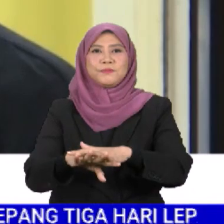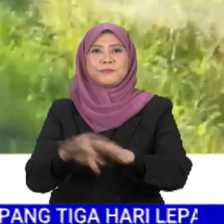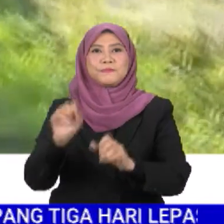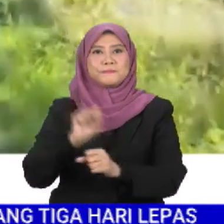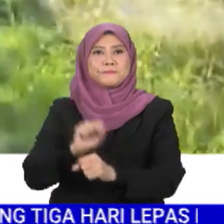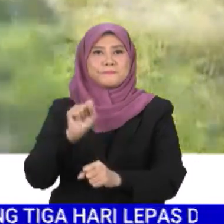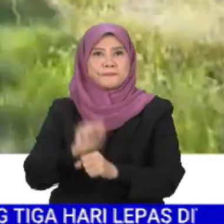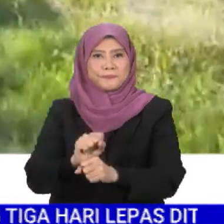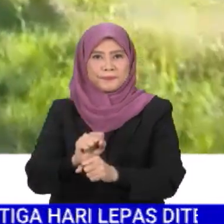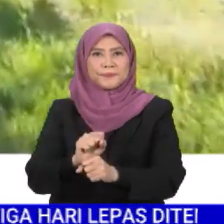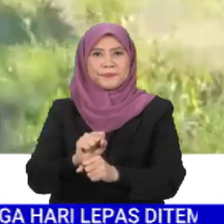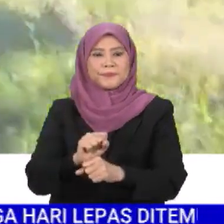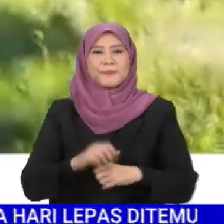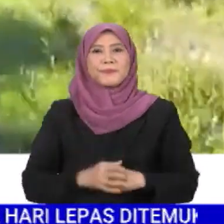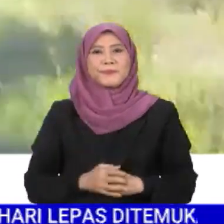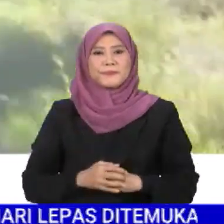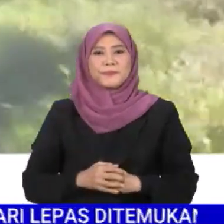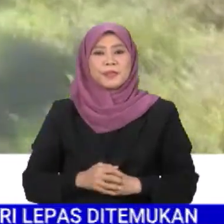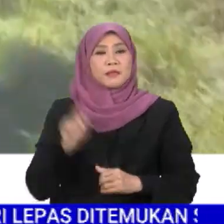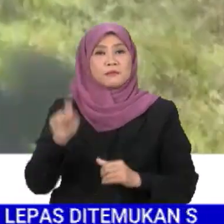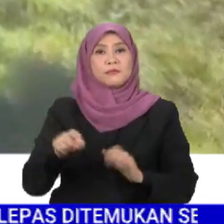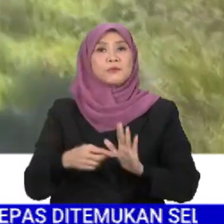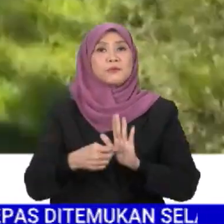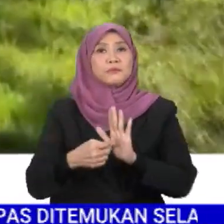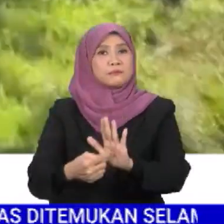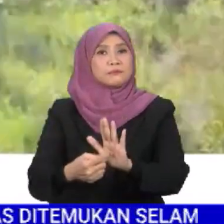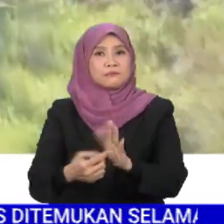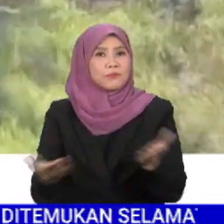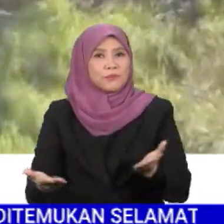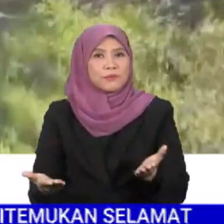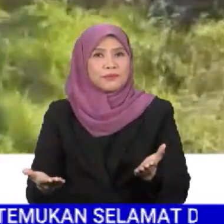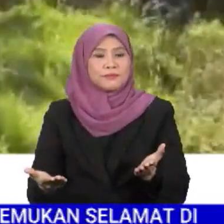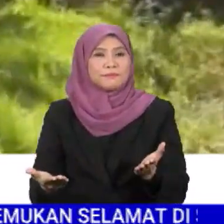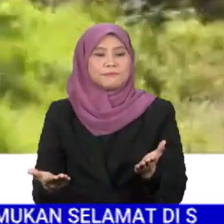tenaga kita. Kita perlu ketengahkan